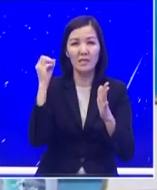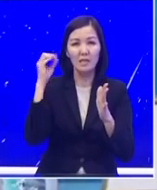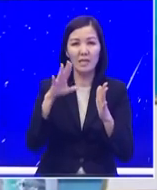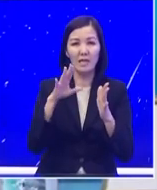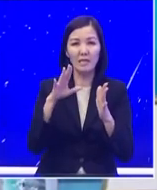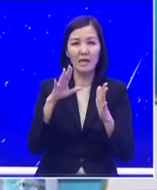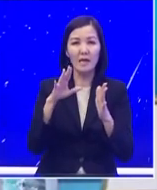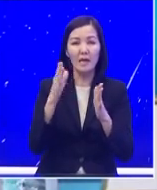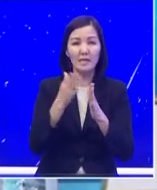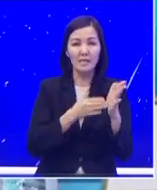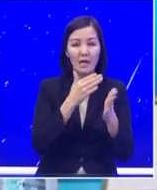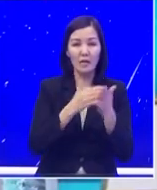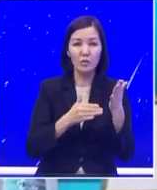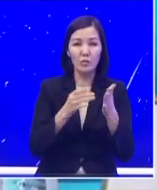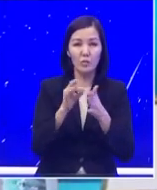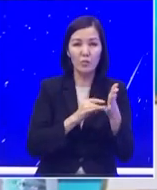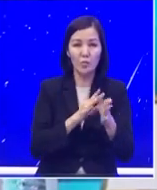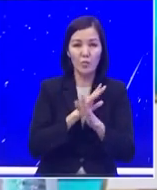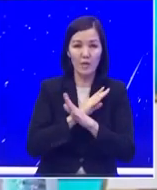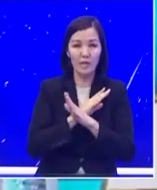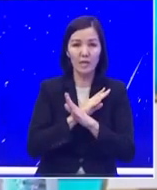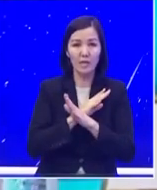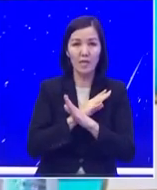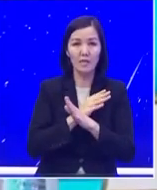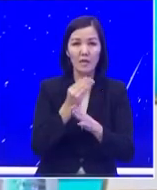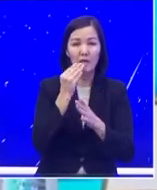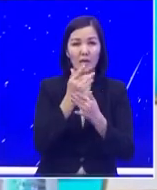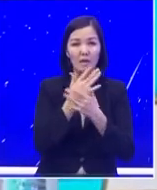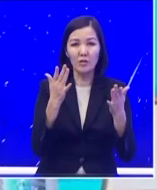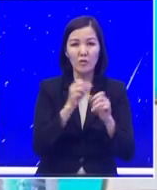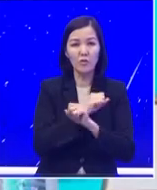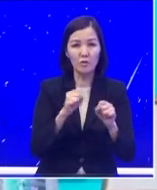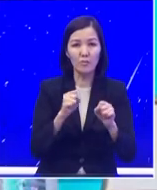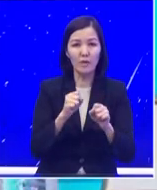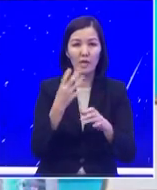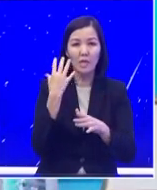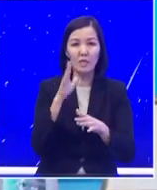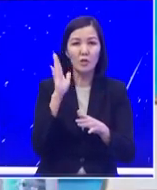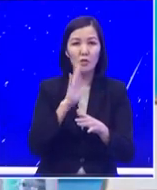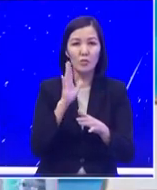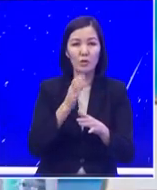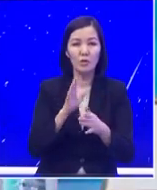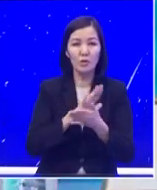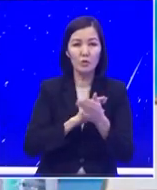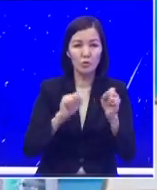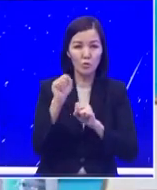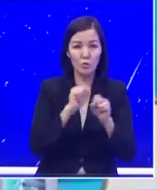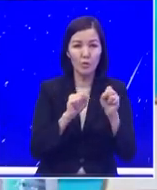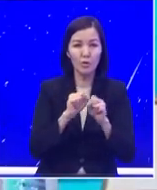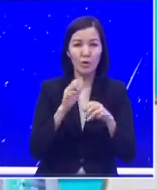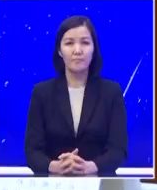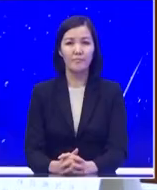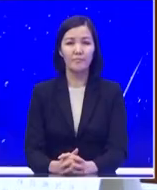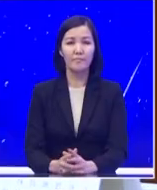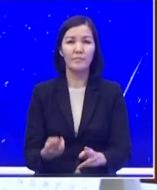температура жағдайында бірден өліп қалады. Сол себепті шикі азық-түлік тұтынбаңыздар. Алдымен ыстық сумен жуып алу керек. Қолды жиі жуу